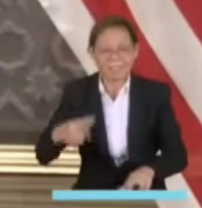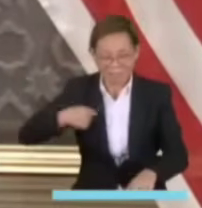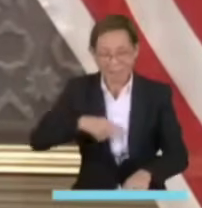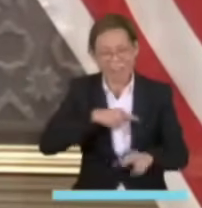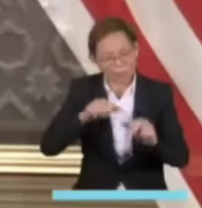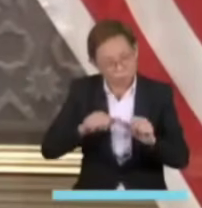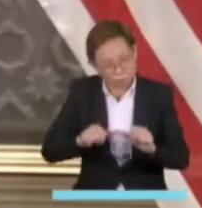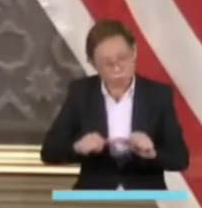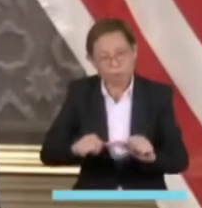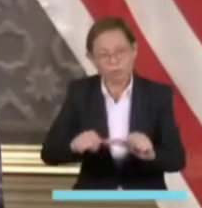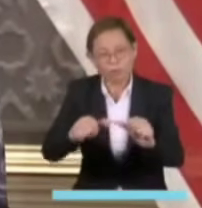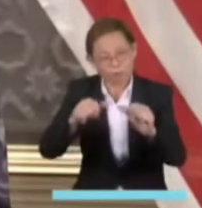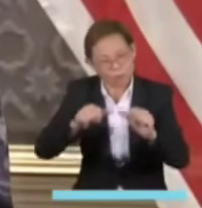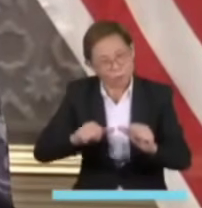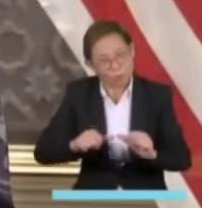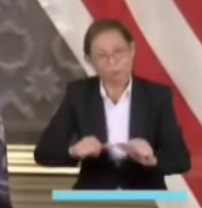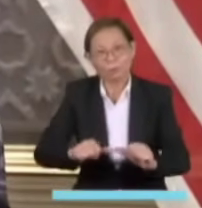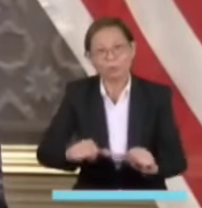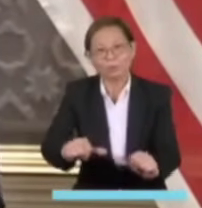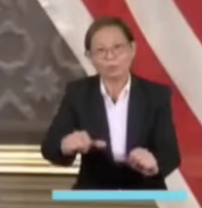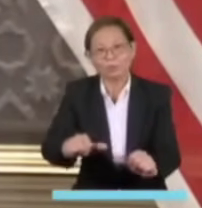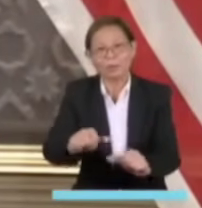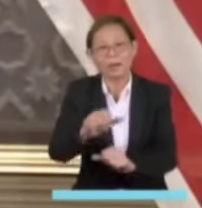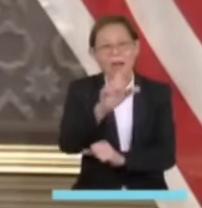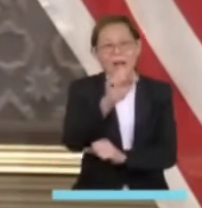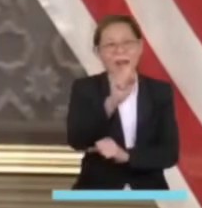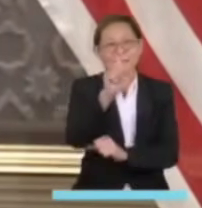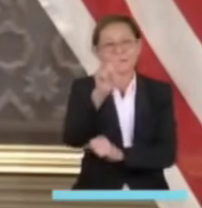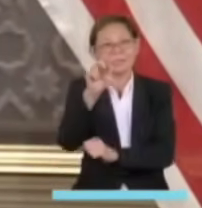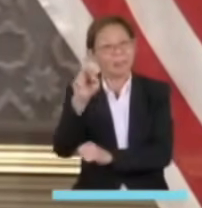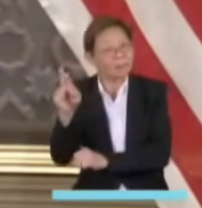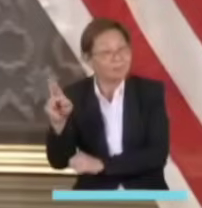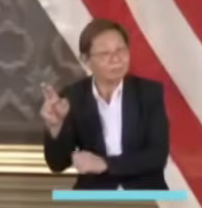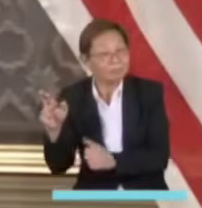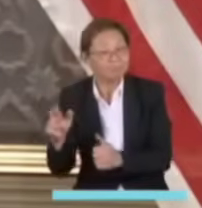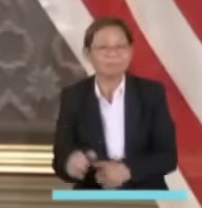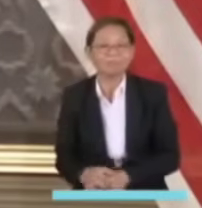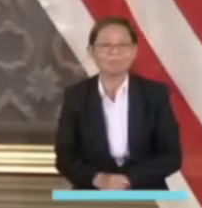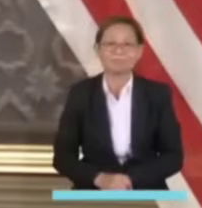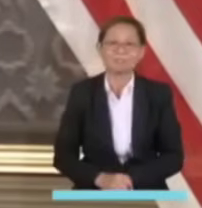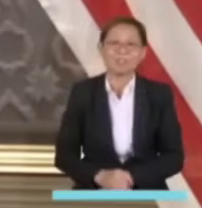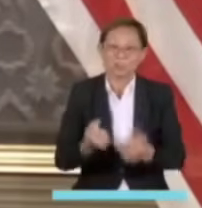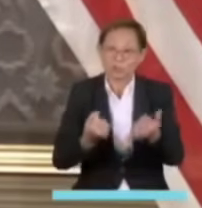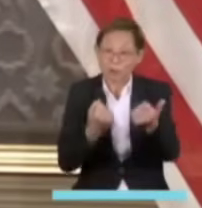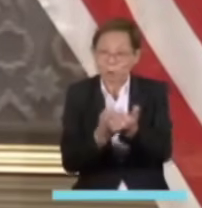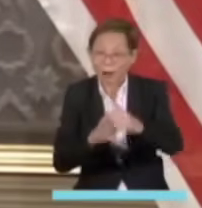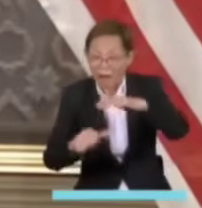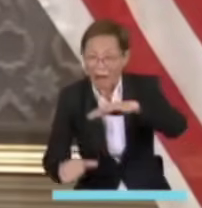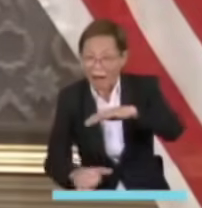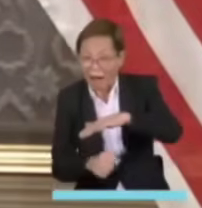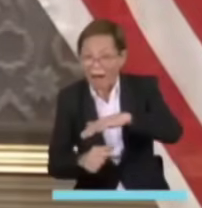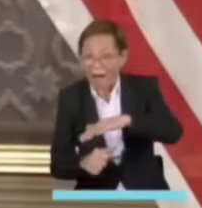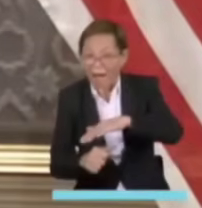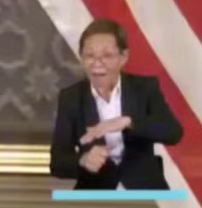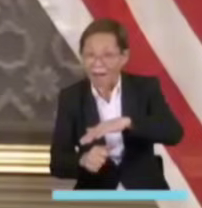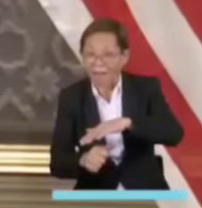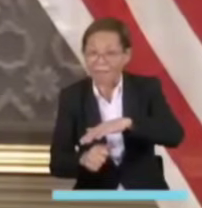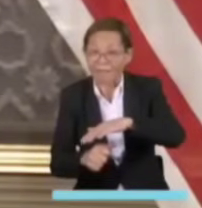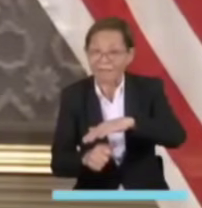kita akan teruskan dengan STR, ya, sumbangan asas ramah,